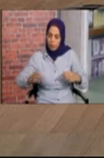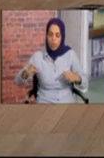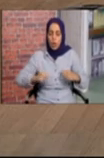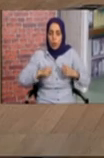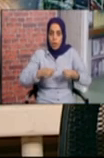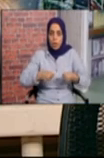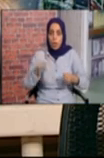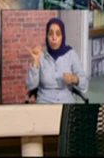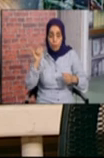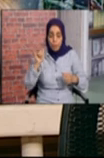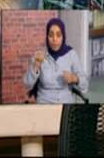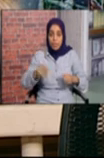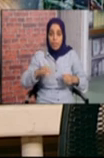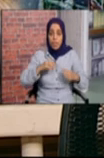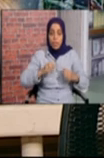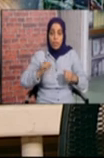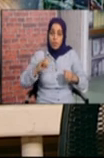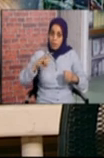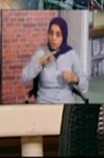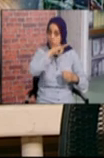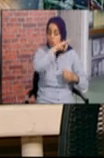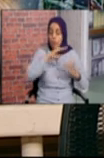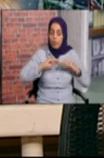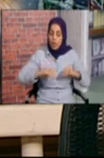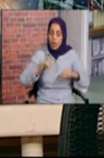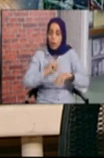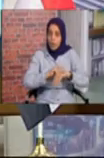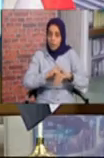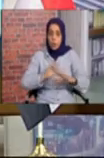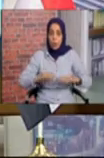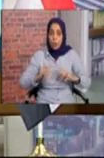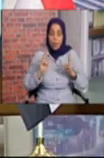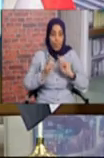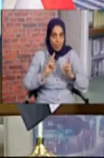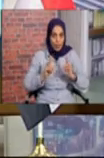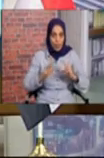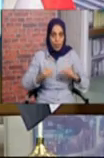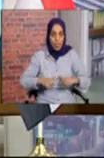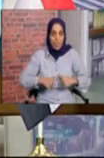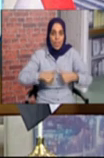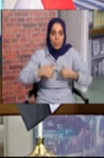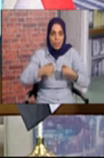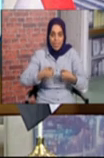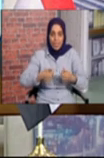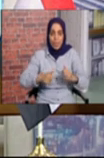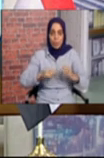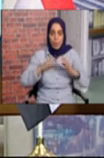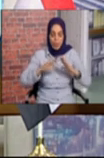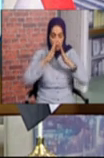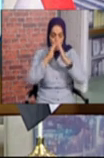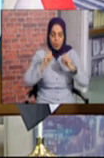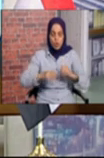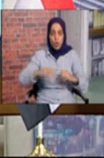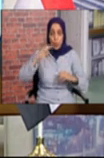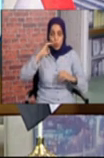بتبرز أهمية الزيارة وتلبية الدعوة لهذه القمة في هذا التوقيت طبعا، والاحتفال الرائع اللي يعني يليق بهيبة مصر